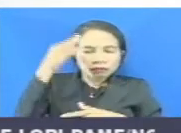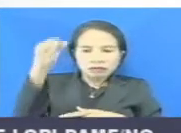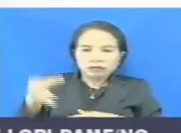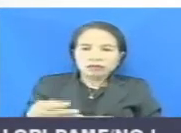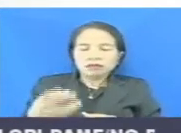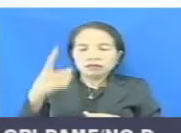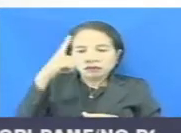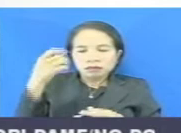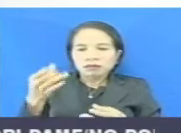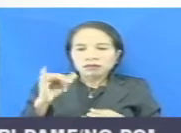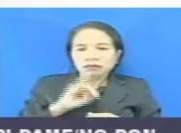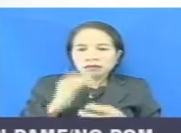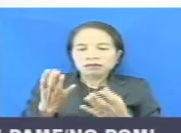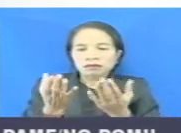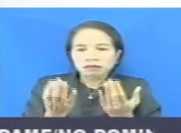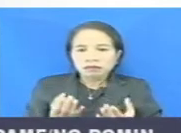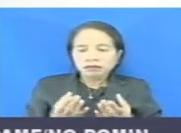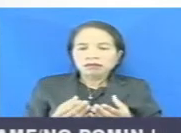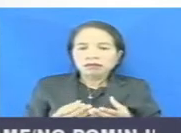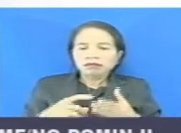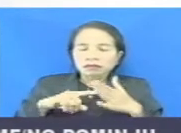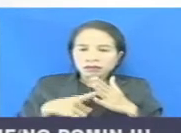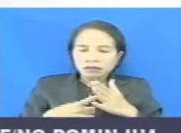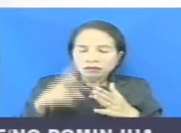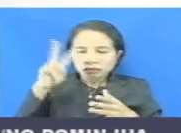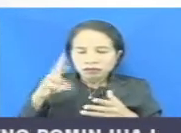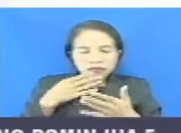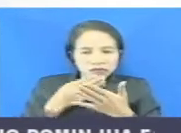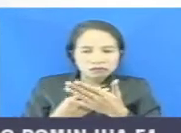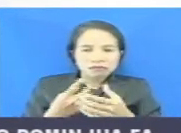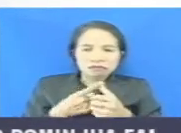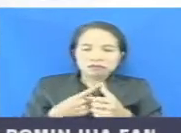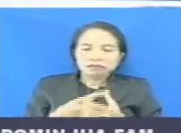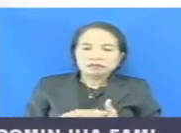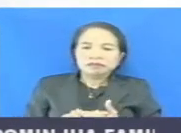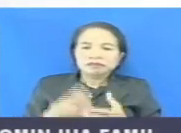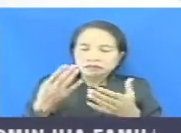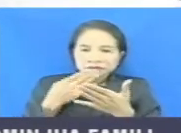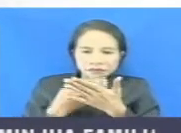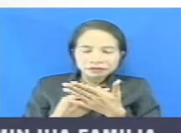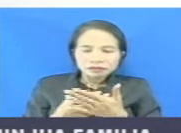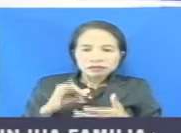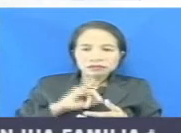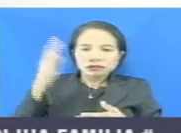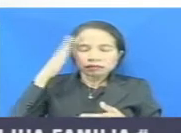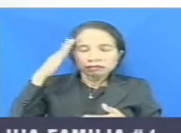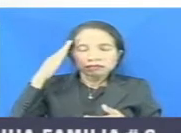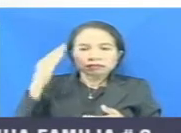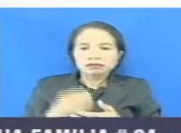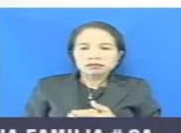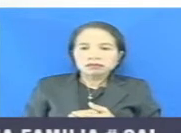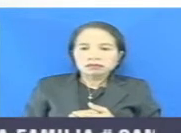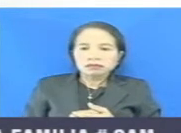hau hakarak hahu halau serasaung dia kuluk lay dia kniang. Ba dia kniang hau noing pelumenus